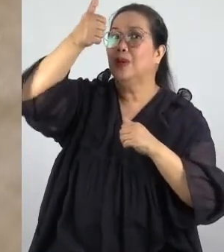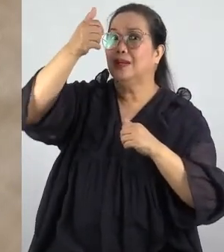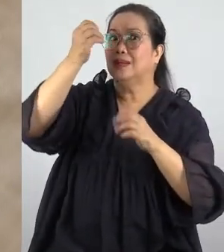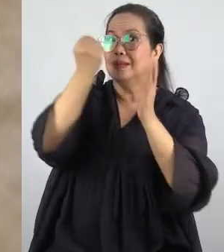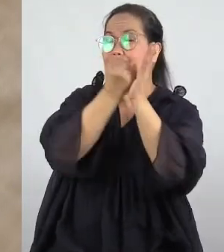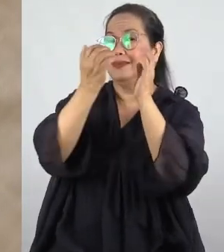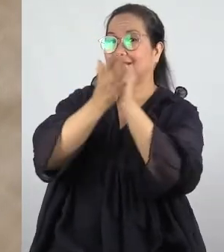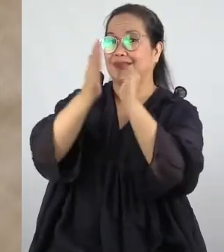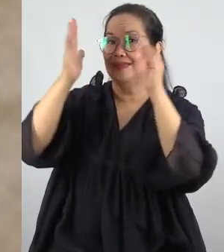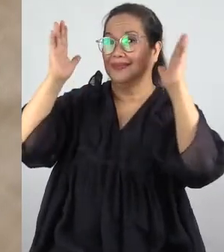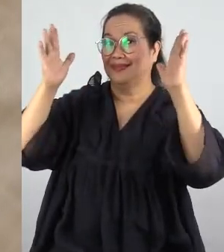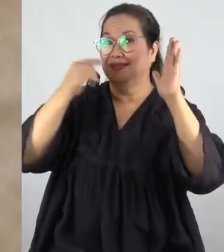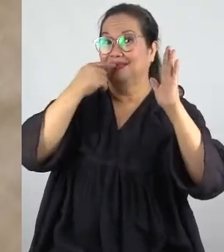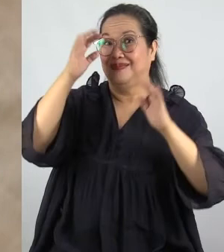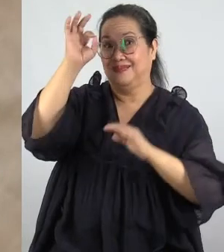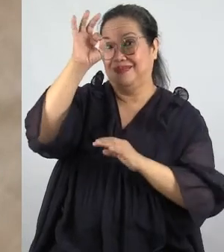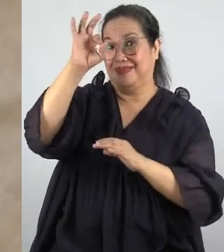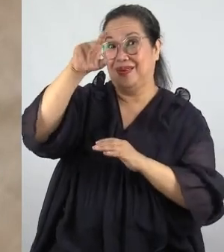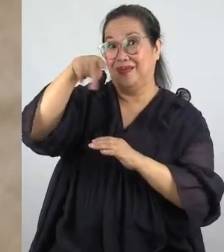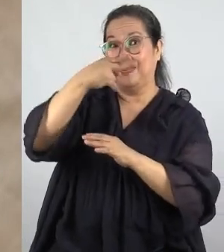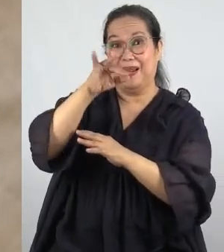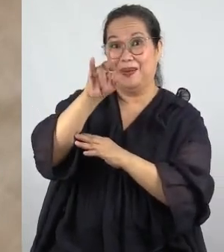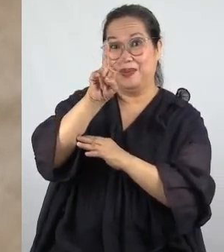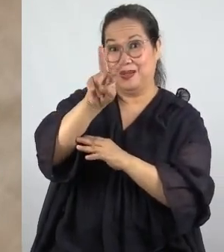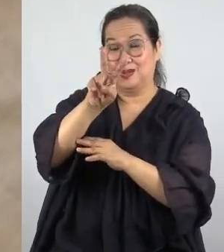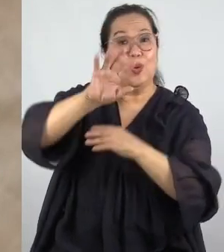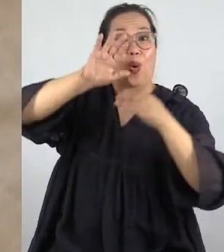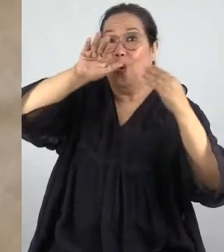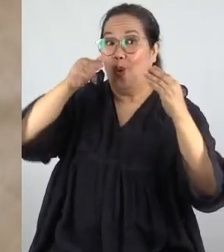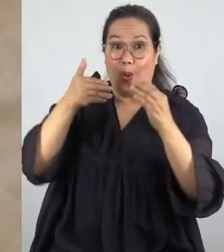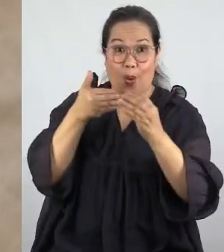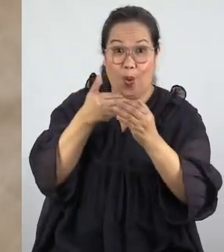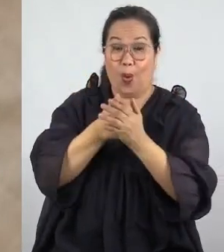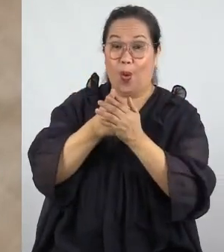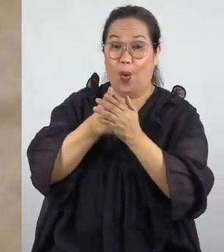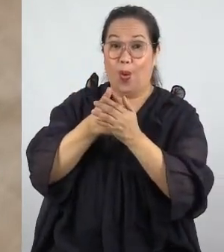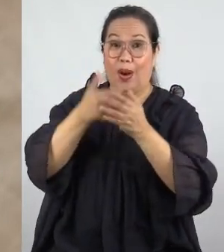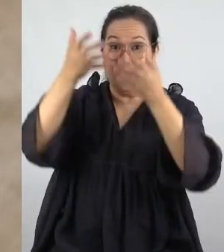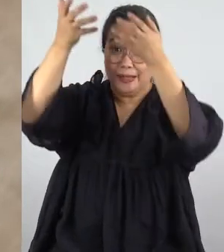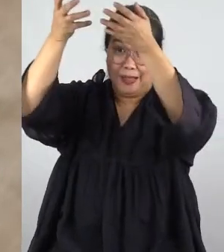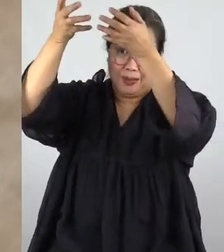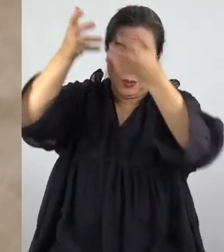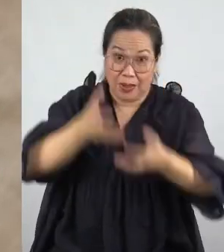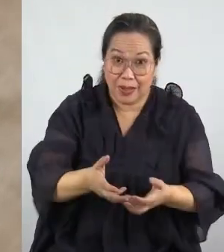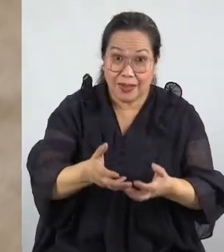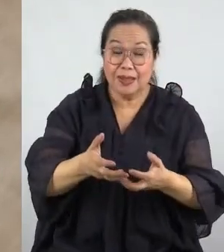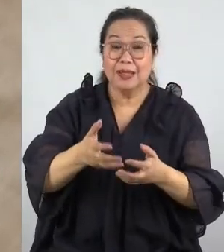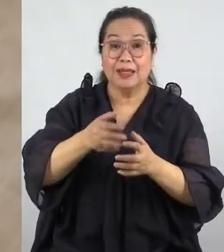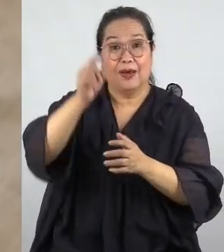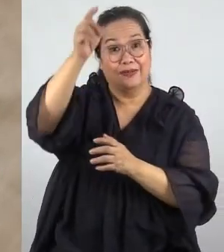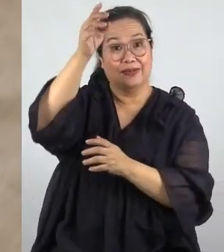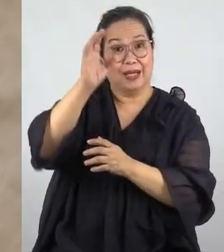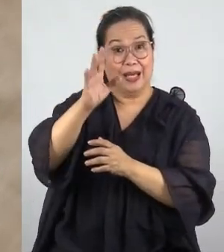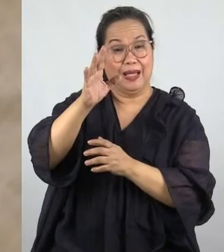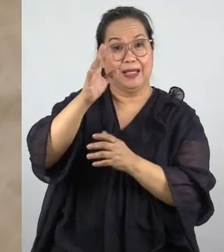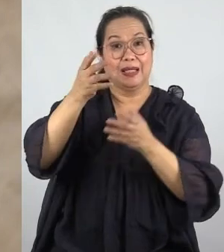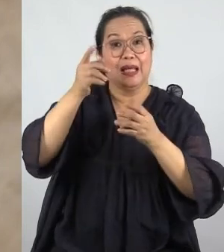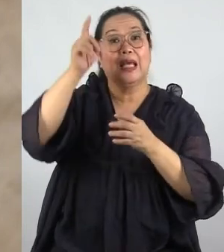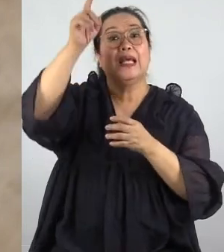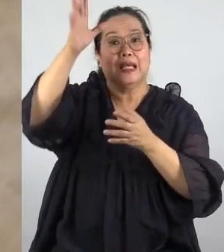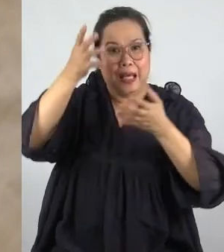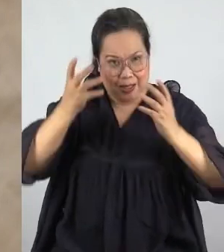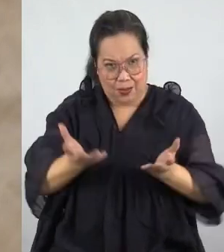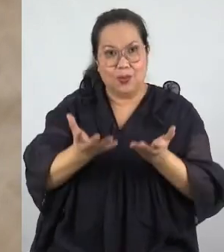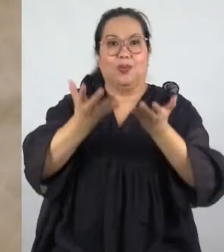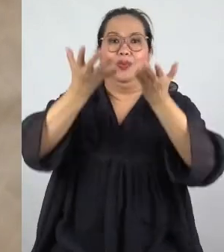aking sinabi nung sermon ko sa Philippians 2, ang lahat ng ibababa ng Panginoon ay itataas din niya